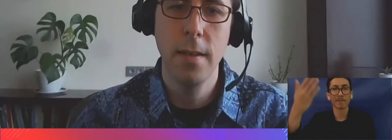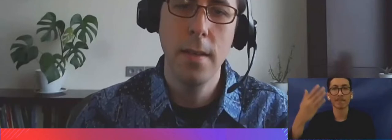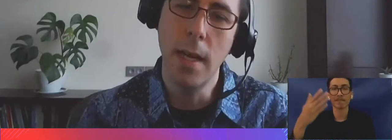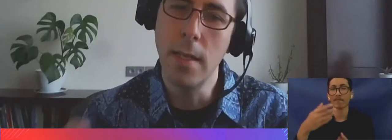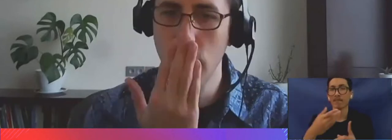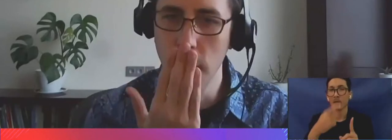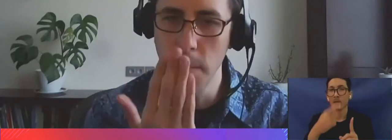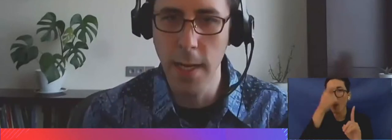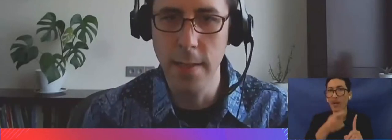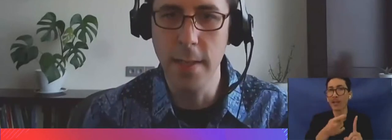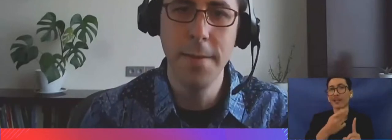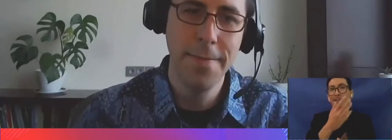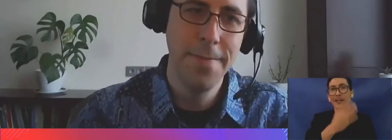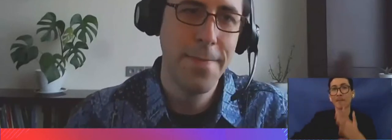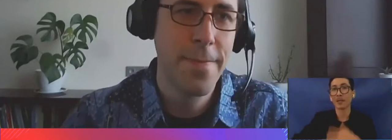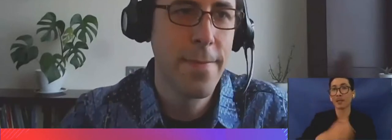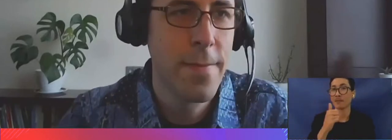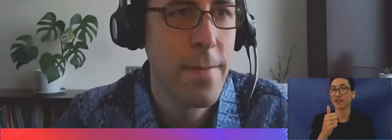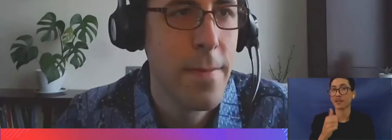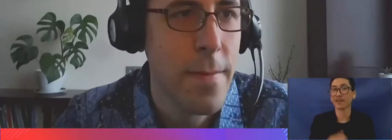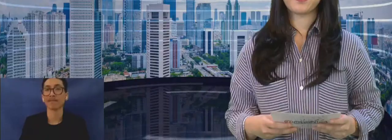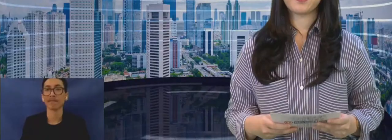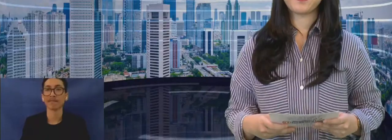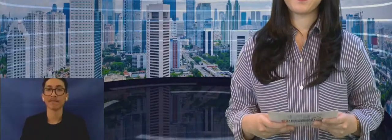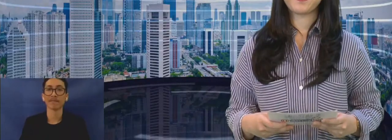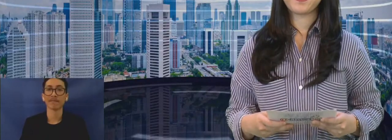Sekian dan terima kasih.